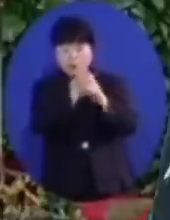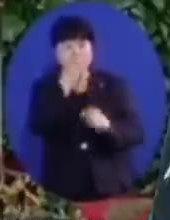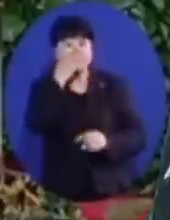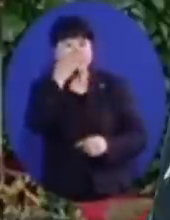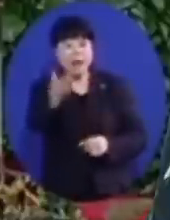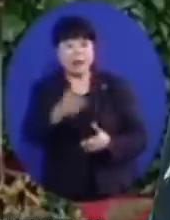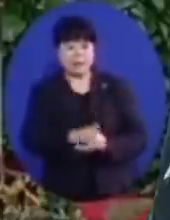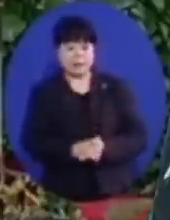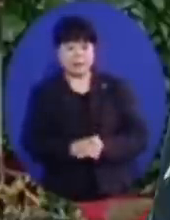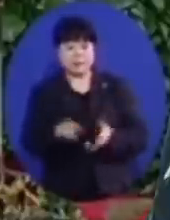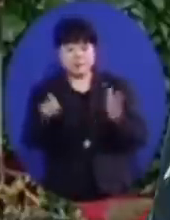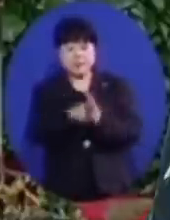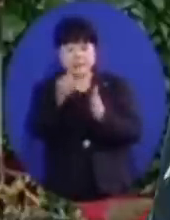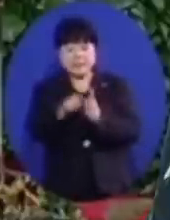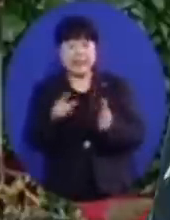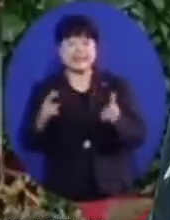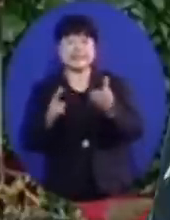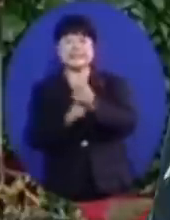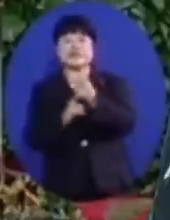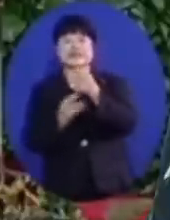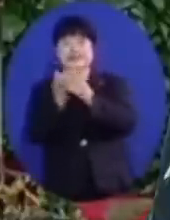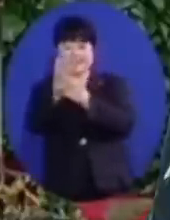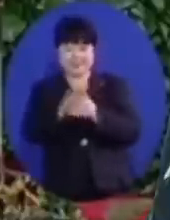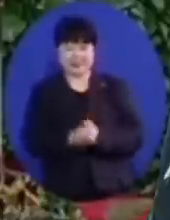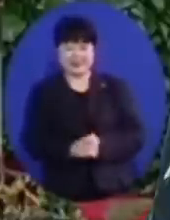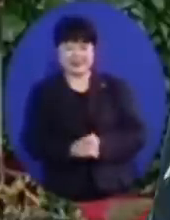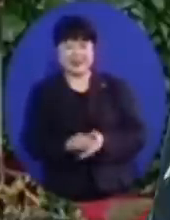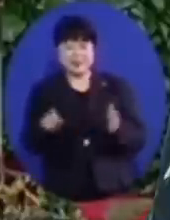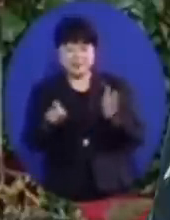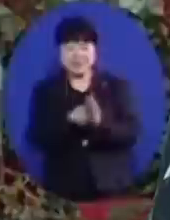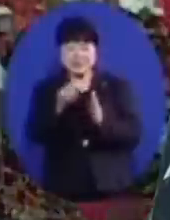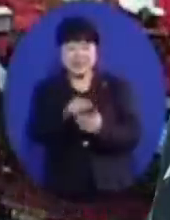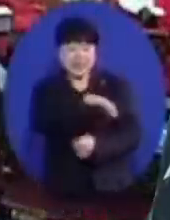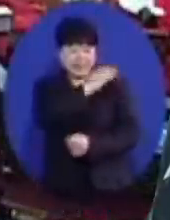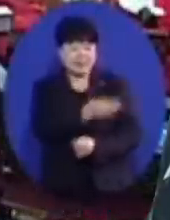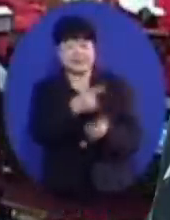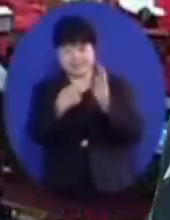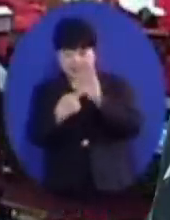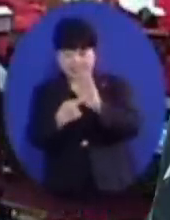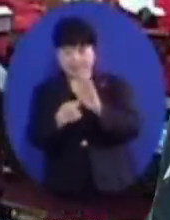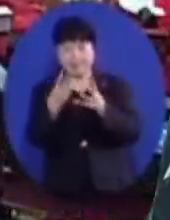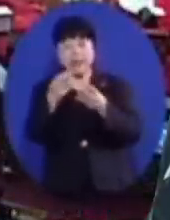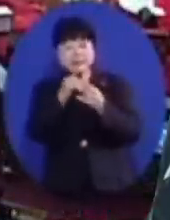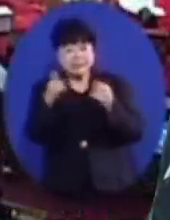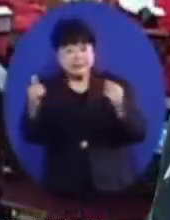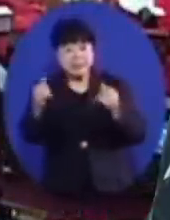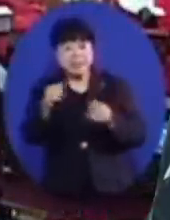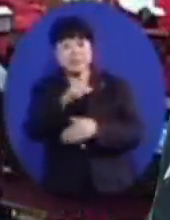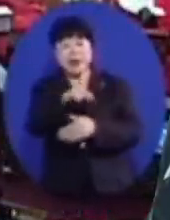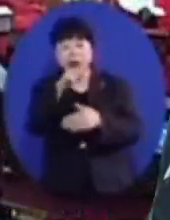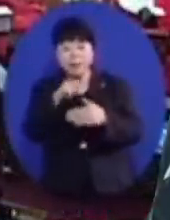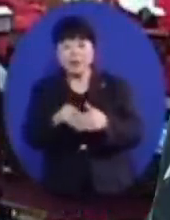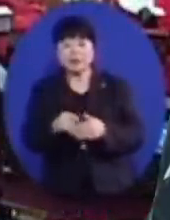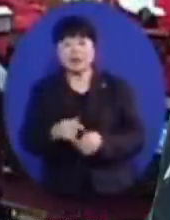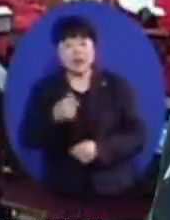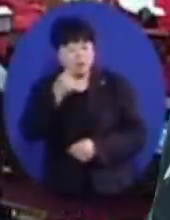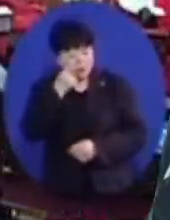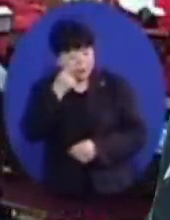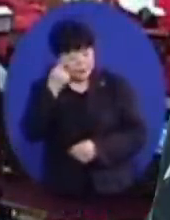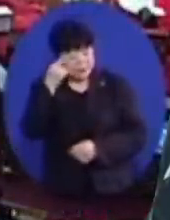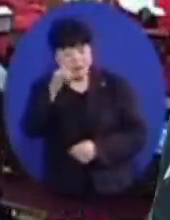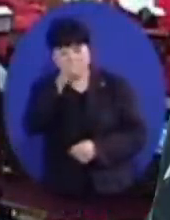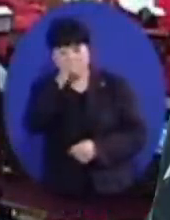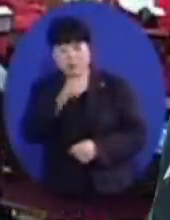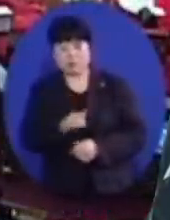것입니다 믿을 때 기적이 일어나는 것입니다 믿을 때 능력이 나타나요 많은 사람들이 마음속에서 나는 못한다고 생각하는